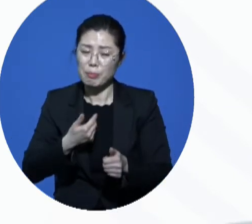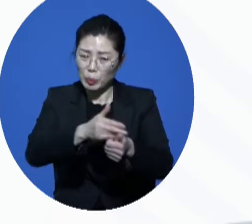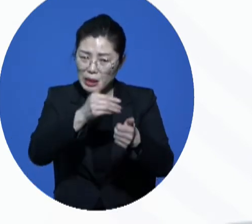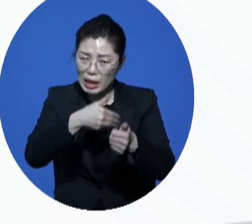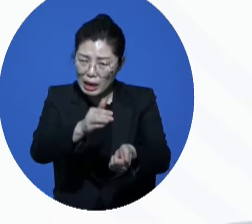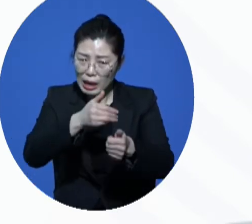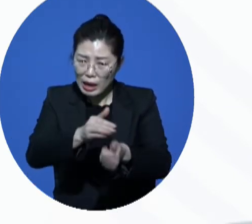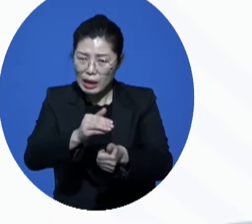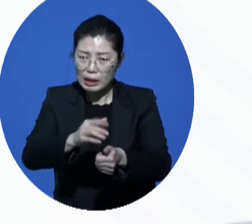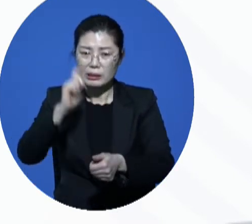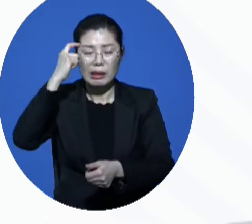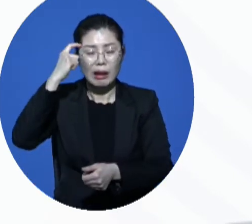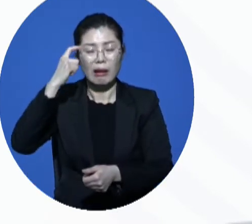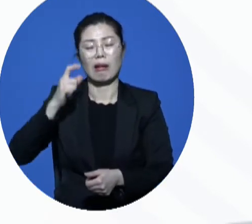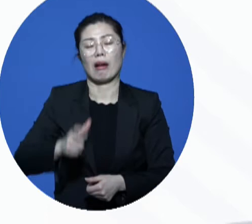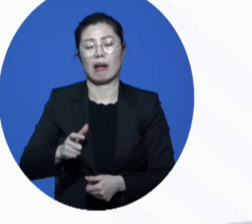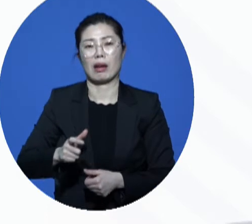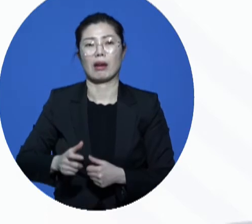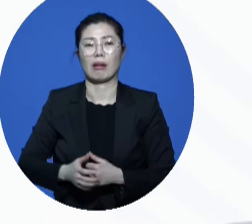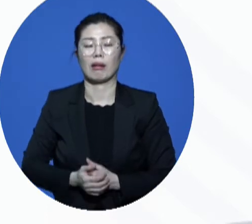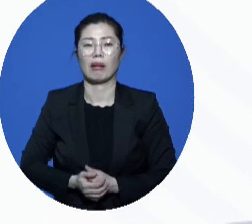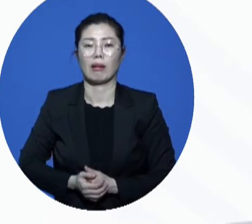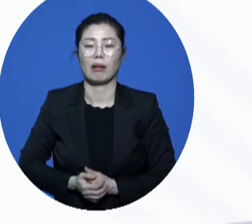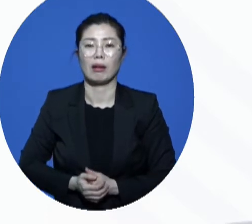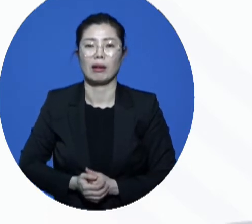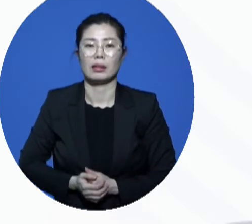한국 사회는 명시되어 있습니다. 보건복지부는